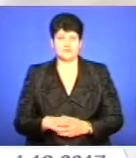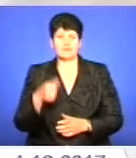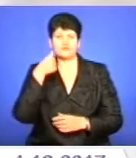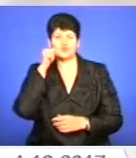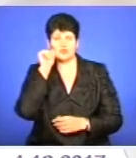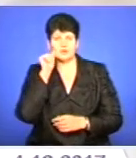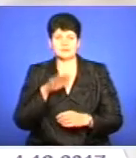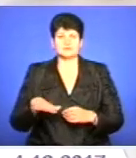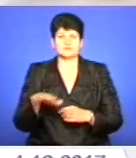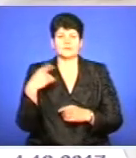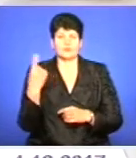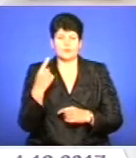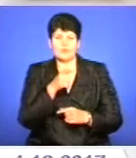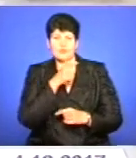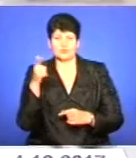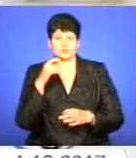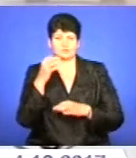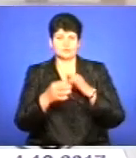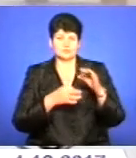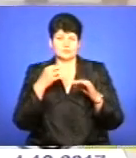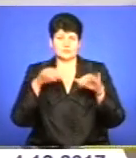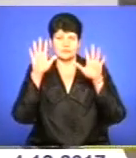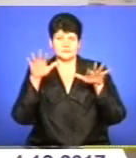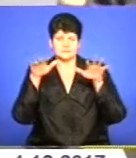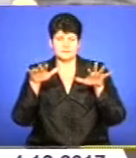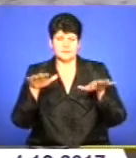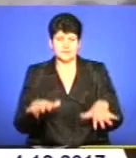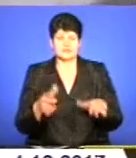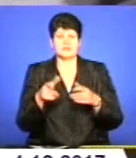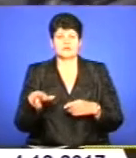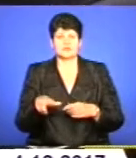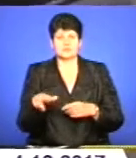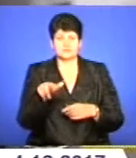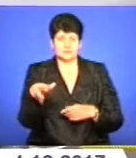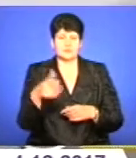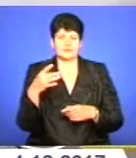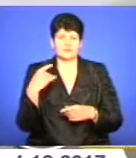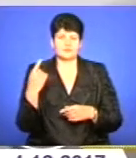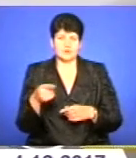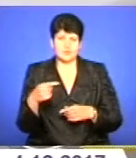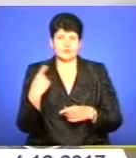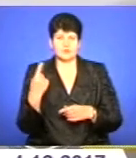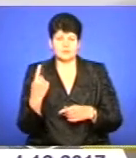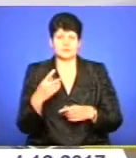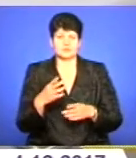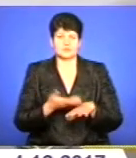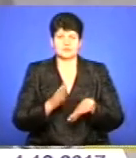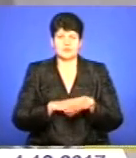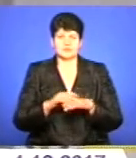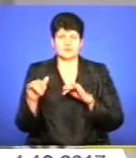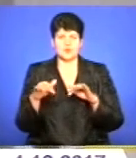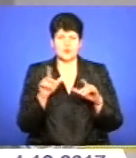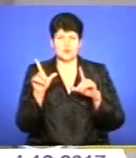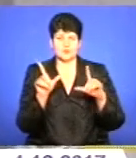на теренах області протягом доби сніжило. На автошляхах, зокрема й на проїжджих частинах Тернополя, через негоду ускладнився рух транспорту.